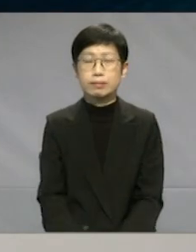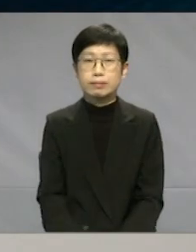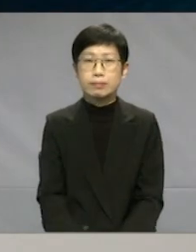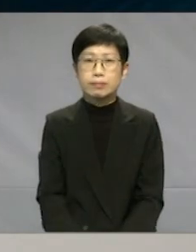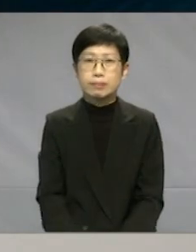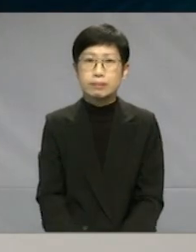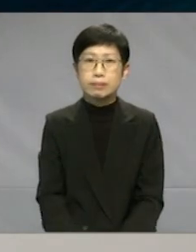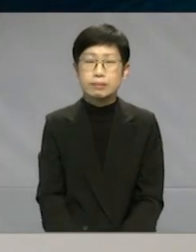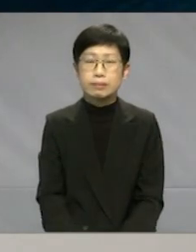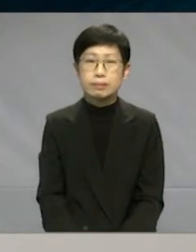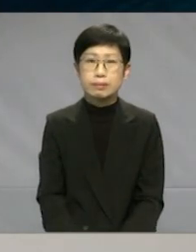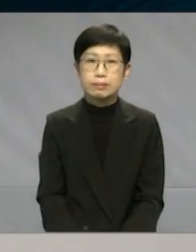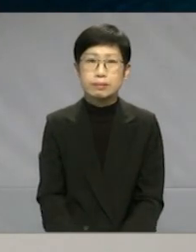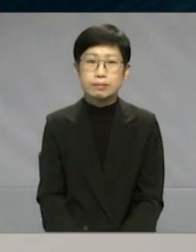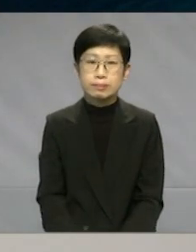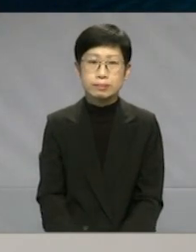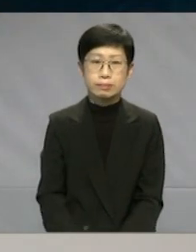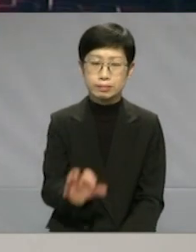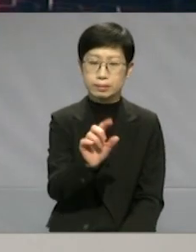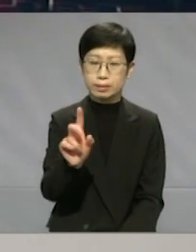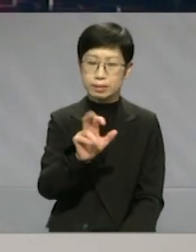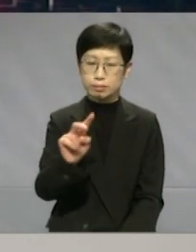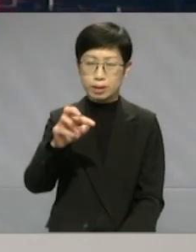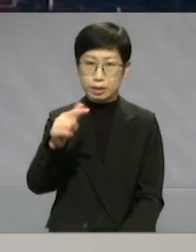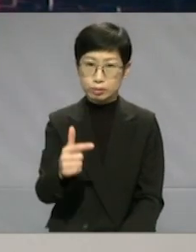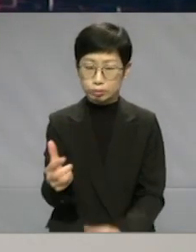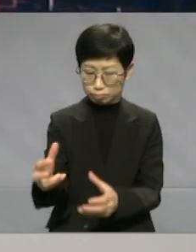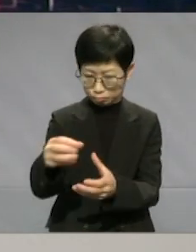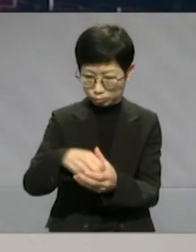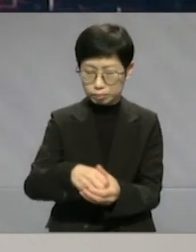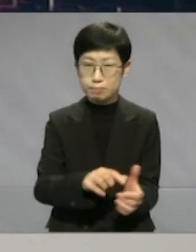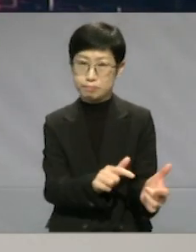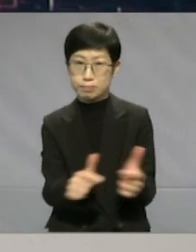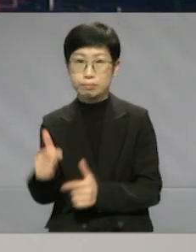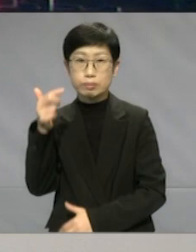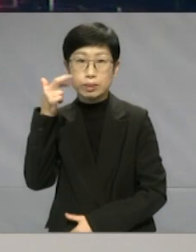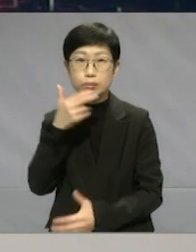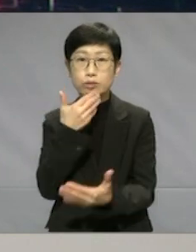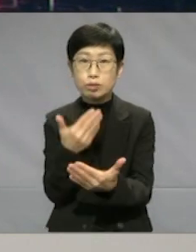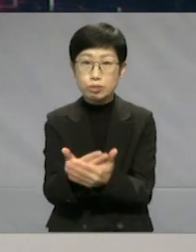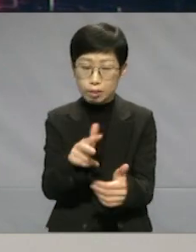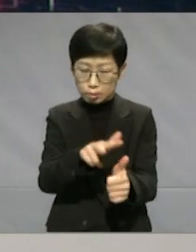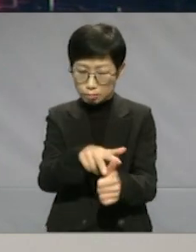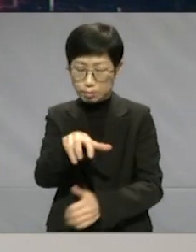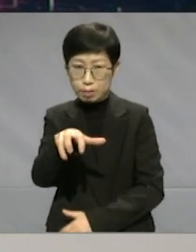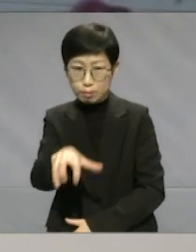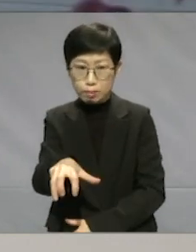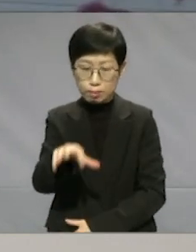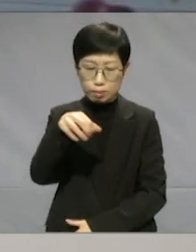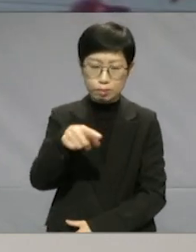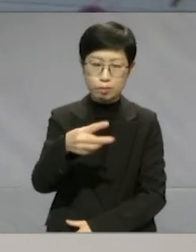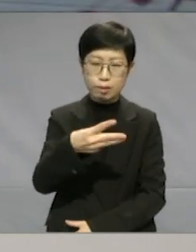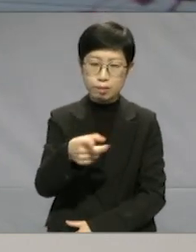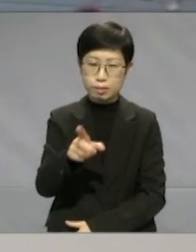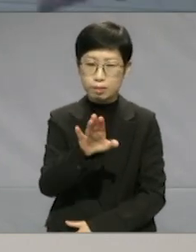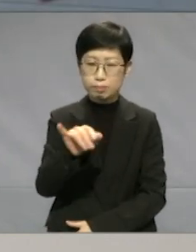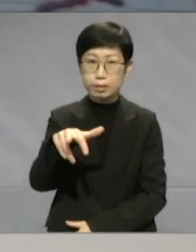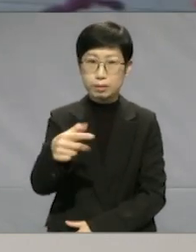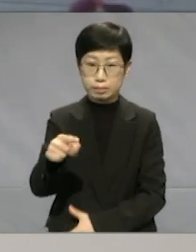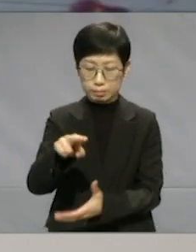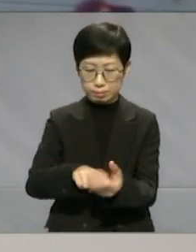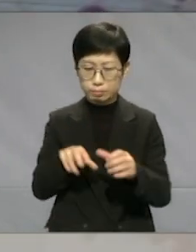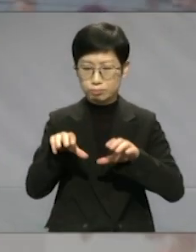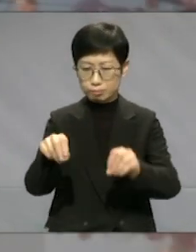시작해서 미국입니다. 아마존을 비롯해 월마트, 타깃 등 미국의 주요 소매업체들이 워터비즈 판매를